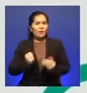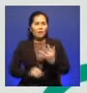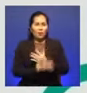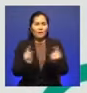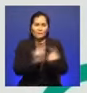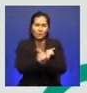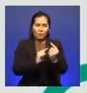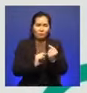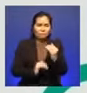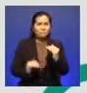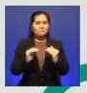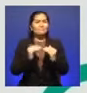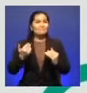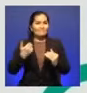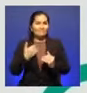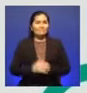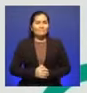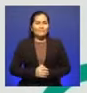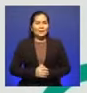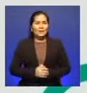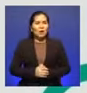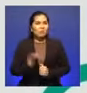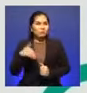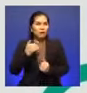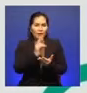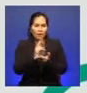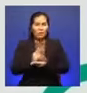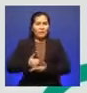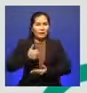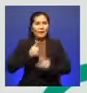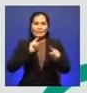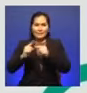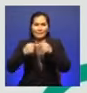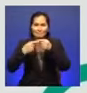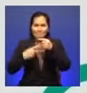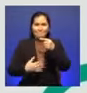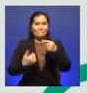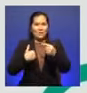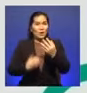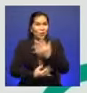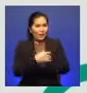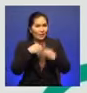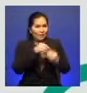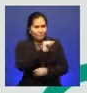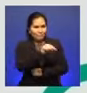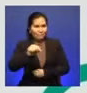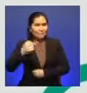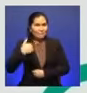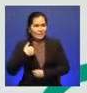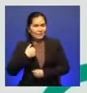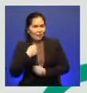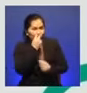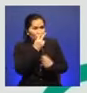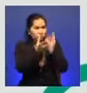สังคมนะครับจนนำไปสู่การได้รับรางวัลมากมายนะครับแล้วก็เปิดโอกาสให้กับพื้นที่หลายๆพื้นที่ด้วยกันนะครับมาเรียนรู้